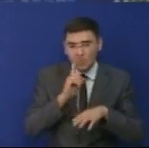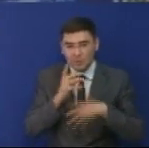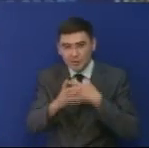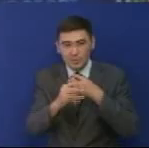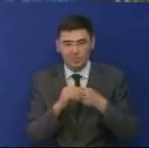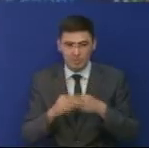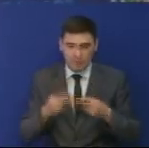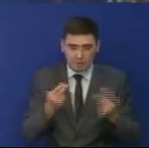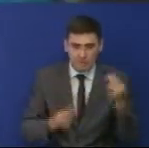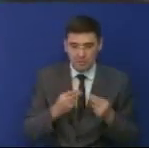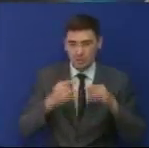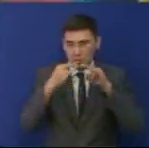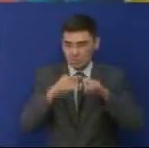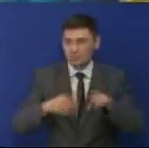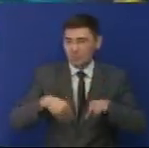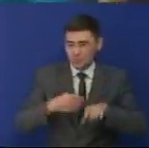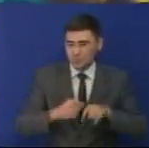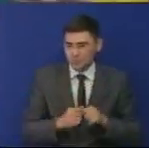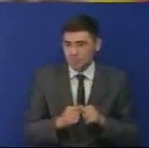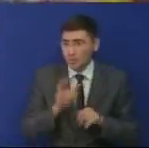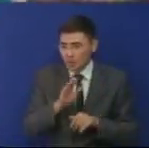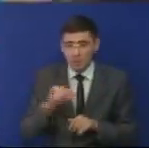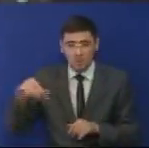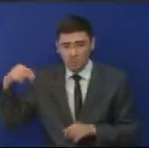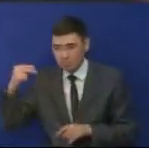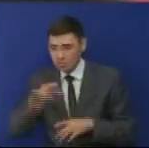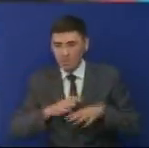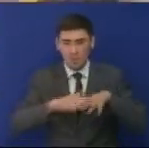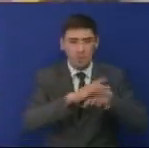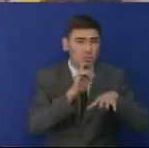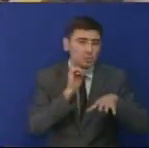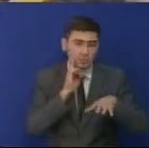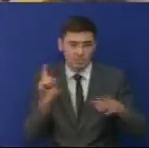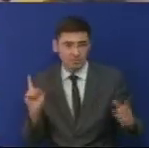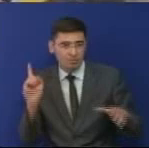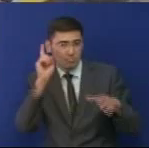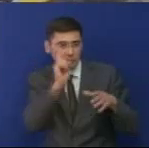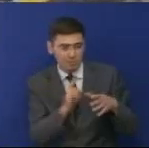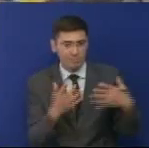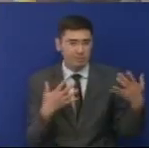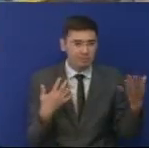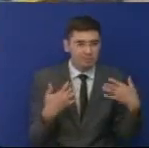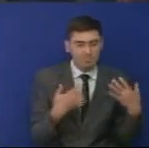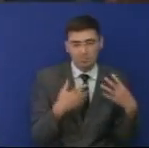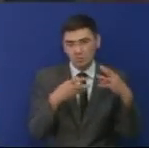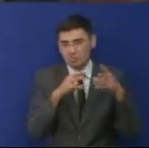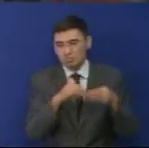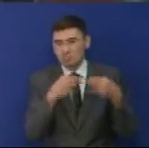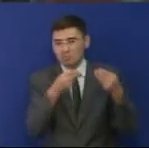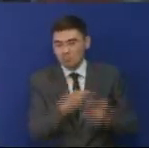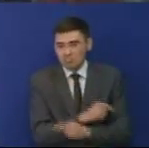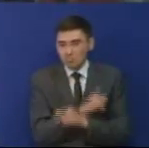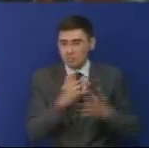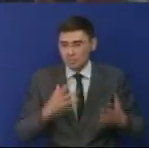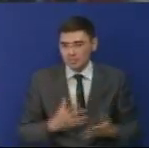целом, отмечается, что, будучи в среде молодых людей, глава государства говорит с ними на одном языке и получает заряд энергии. Об этом